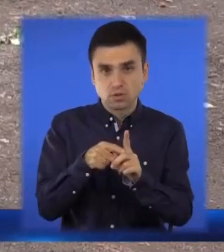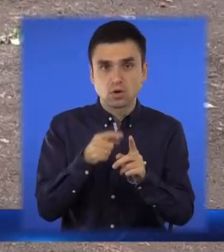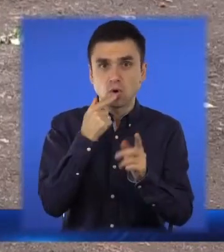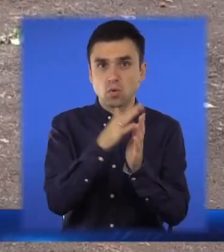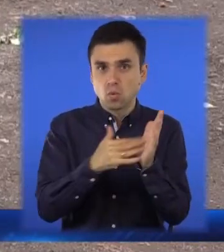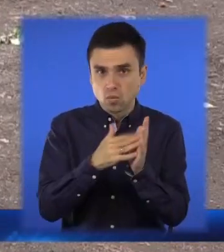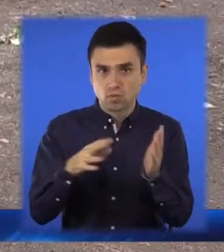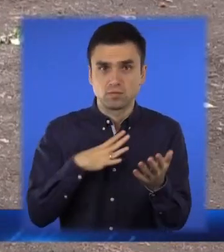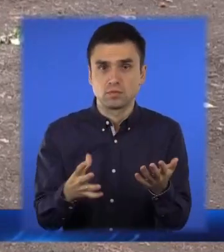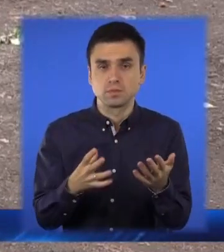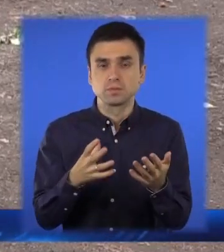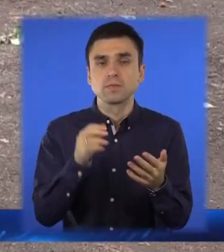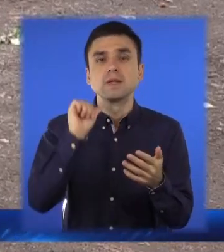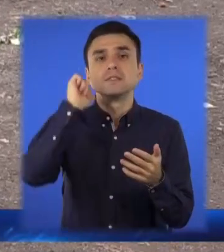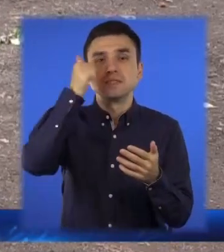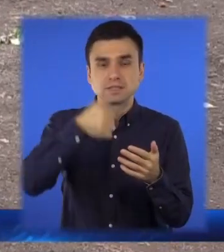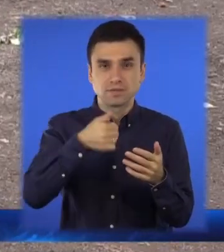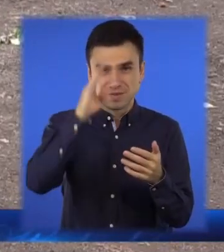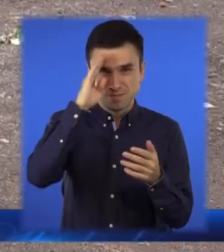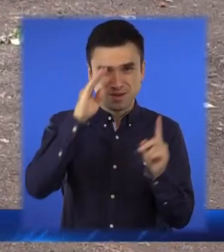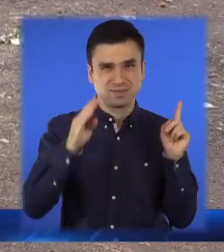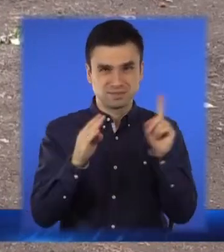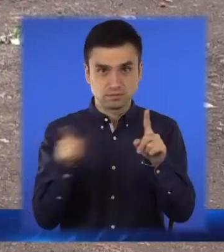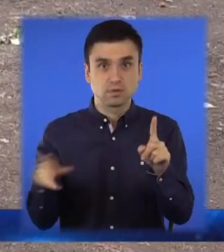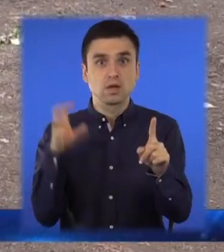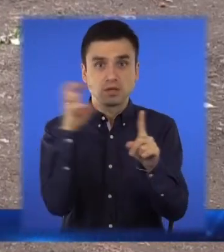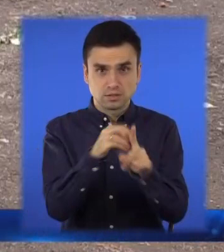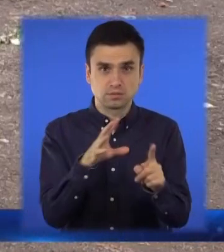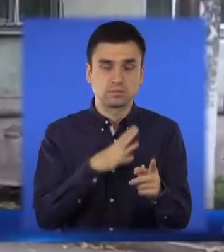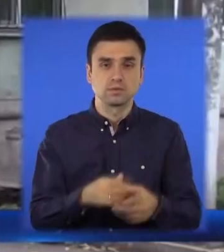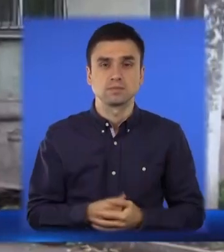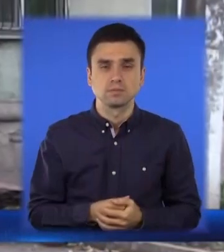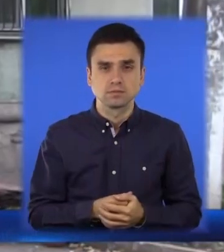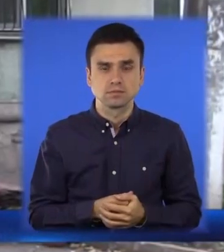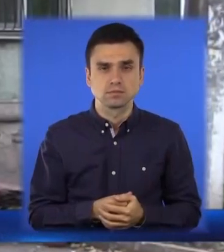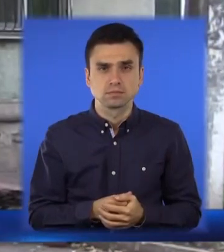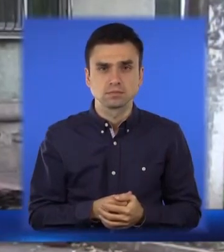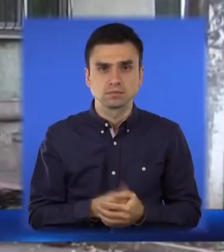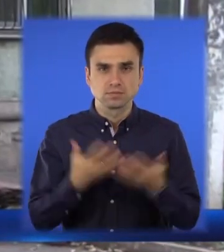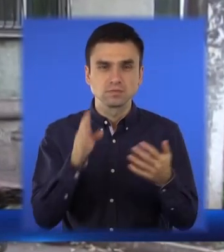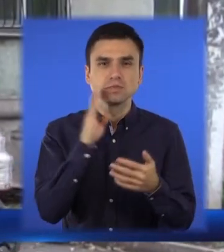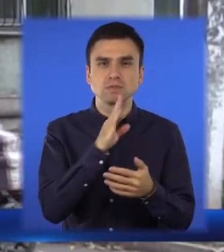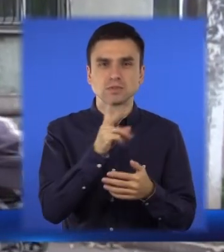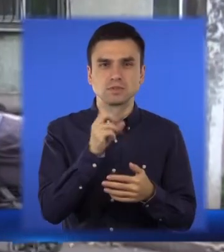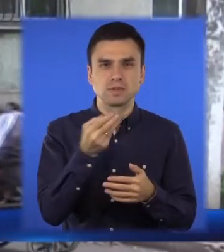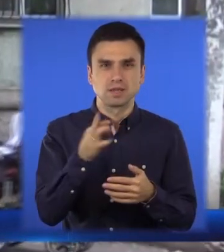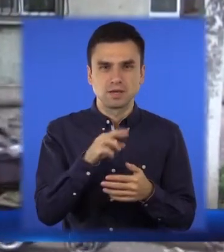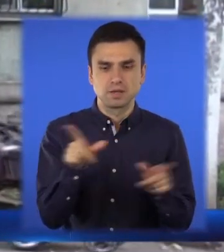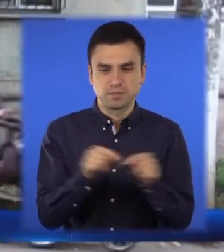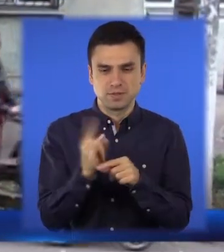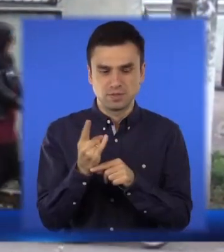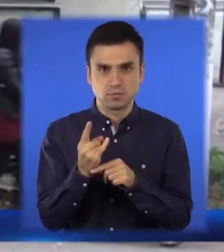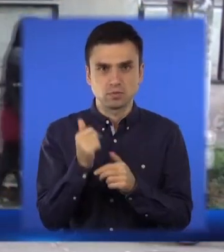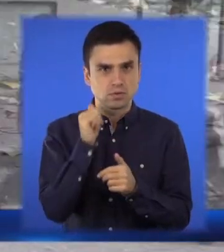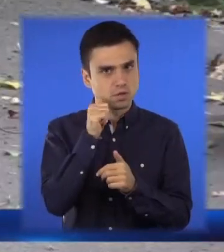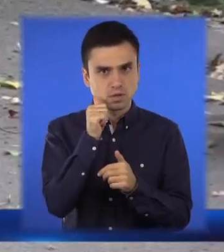кровь текла. Потом парень на следующий день шел, схватила его. Щодня Катерина з острахом виходить разом з